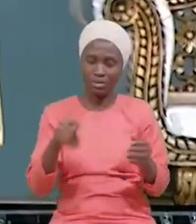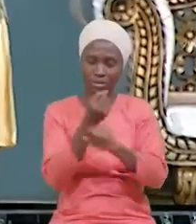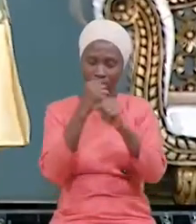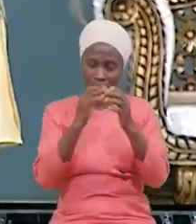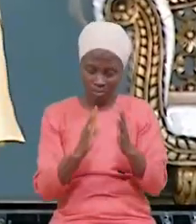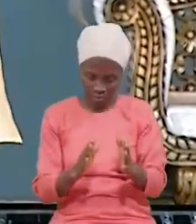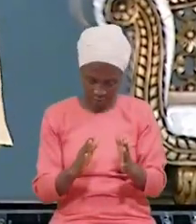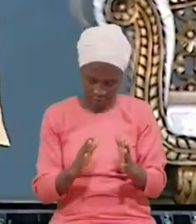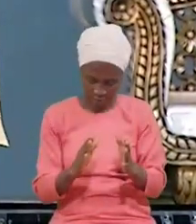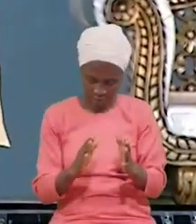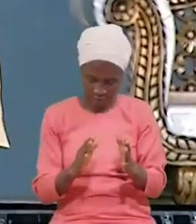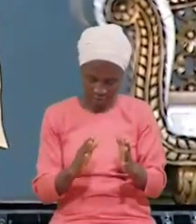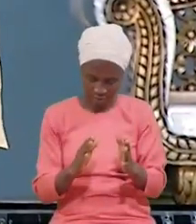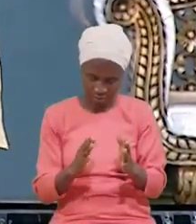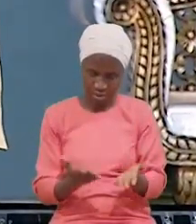Magnifie-le,